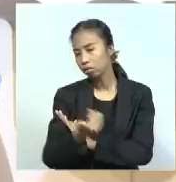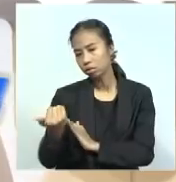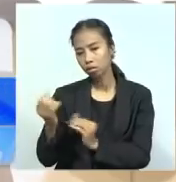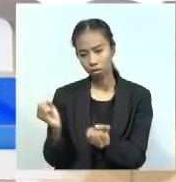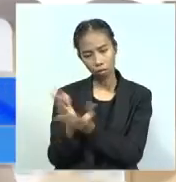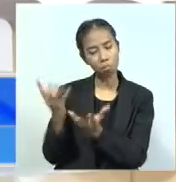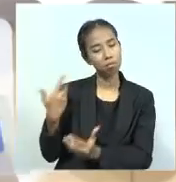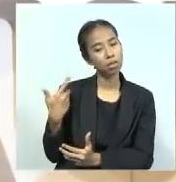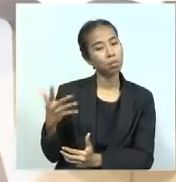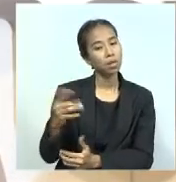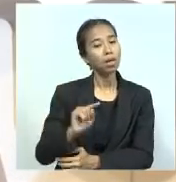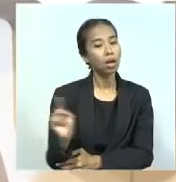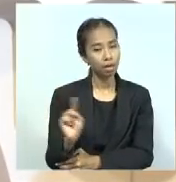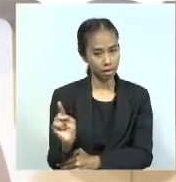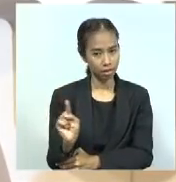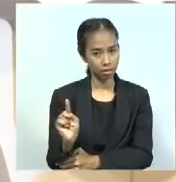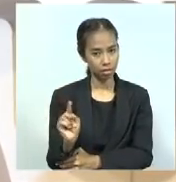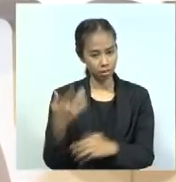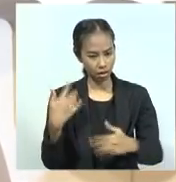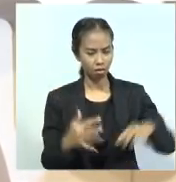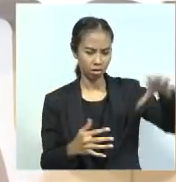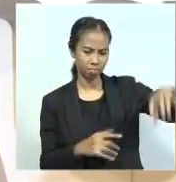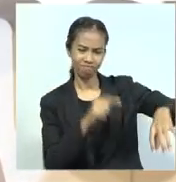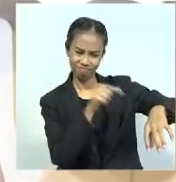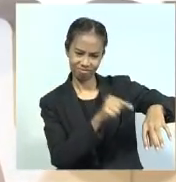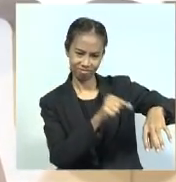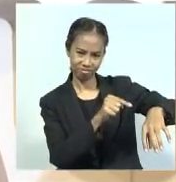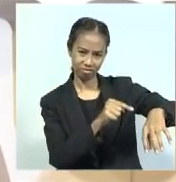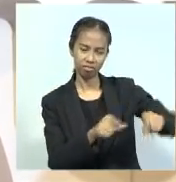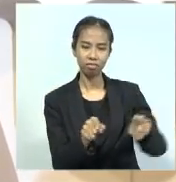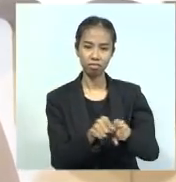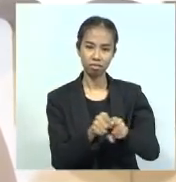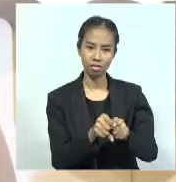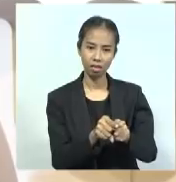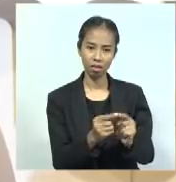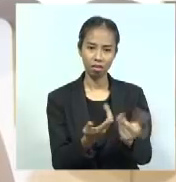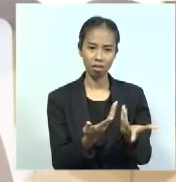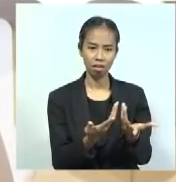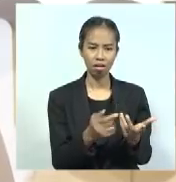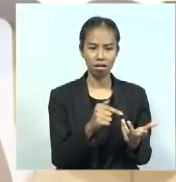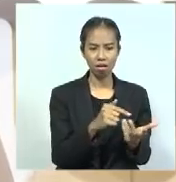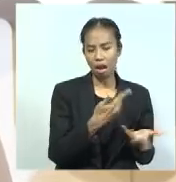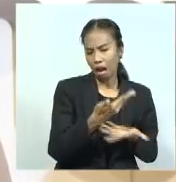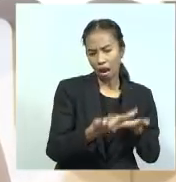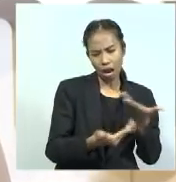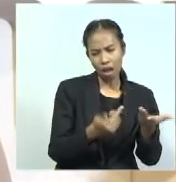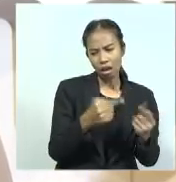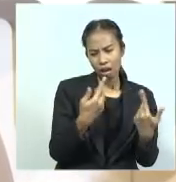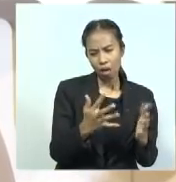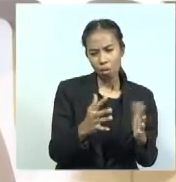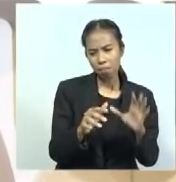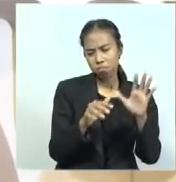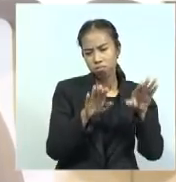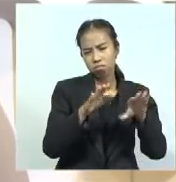ได้รับความเสียหายไหมใช้อำนาจเหนือตลาดหรือว่าใช้เงื่อนไขหรือความได้เปรียบมันไปทำให้ค